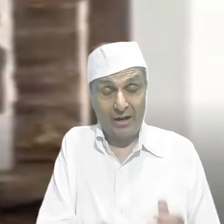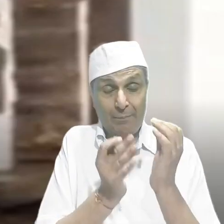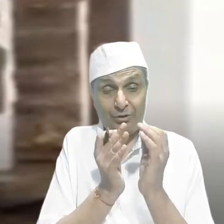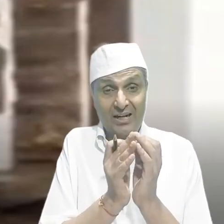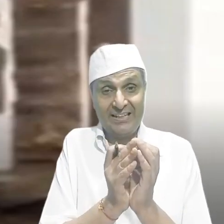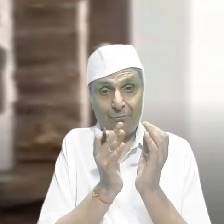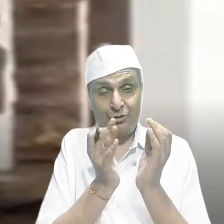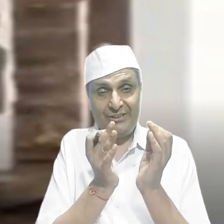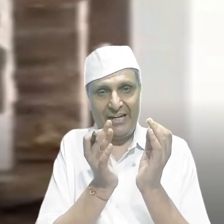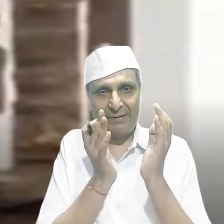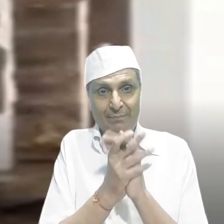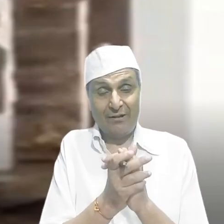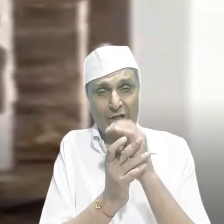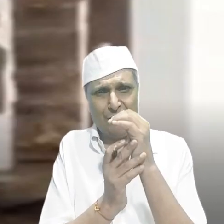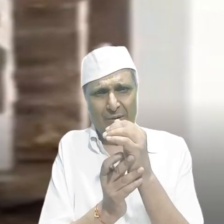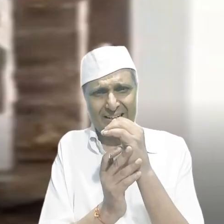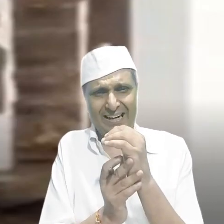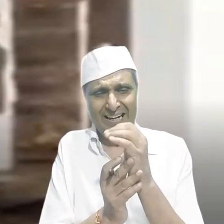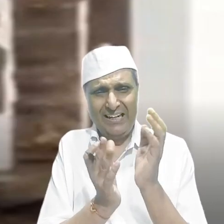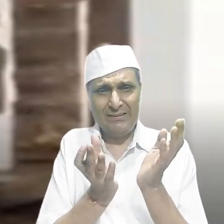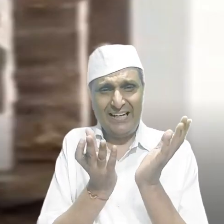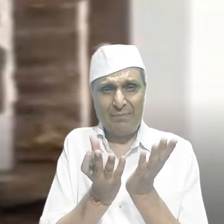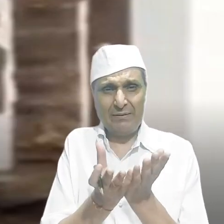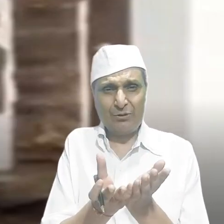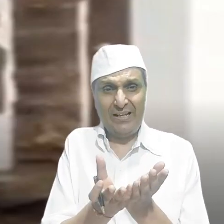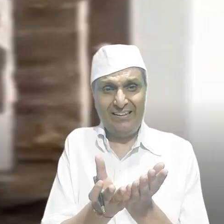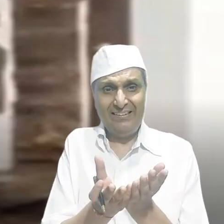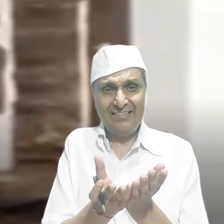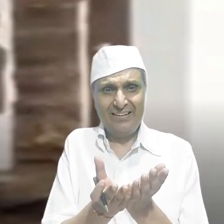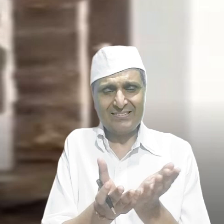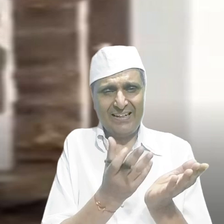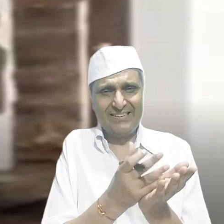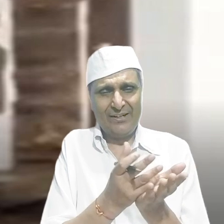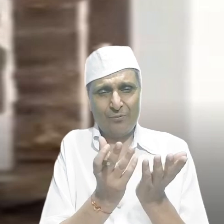सब्सक्राइब माय चैनल को